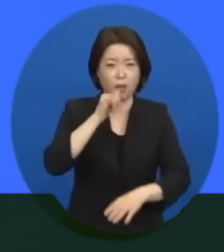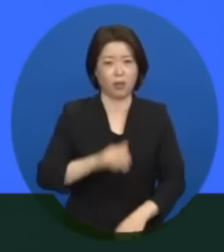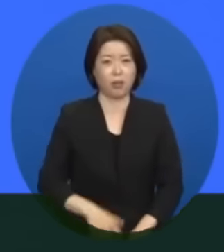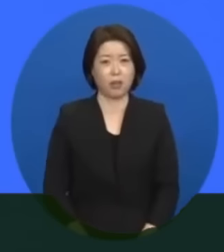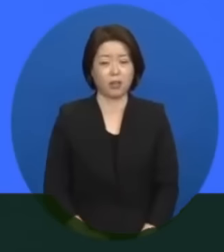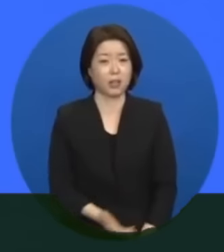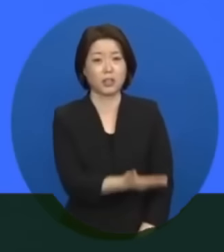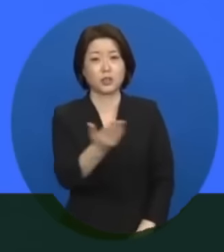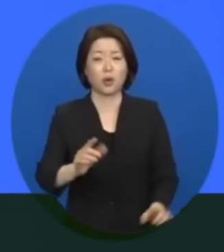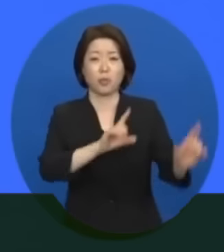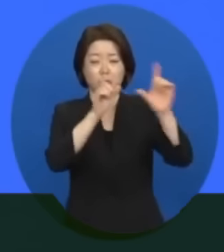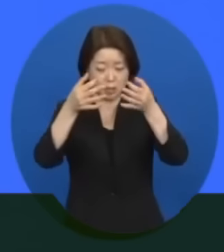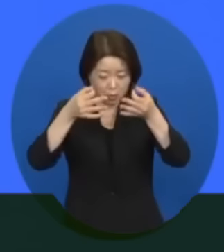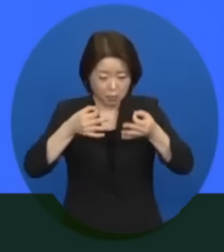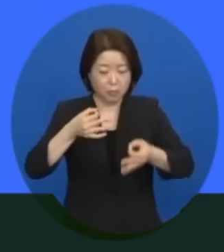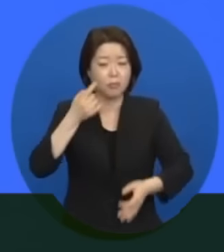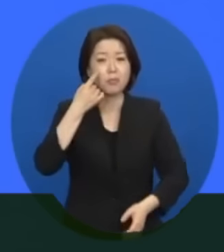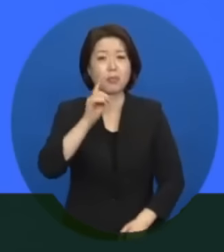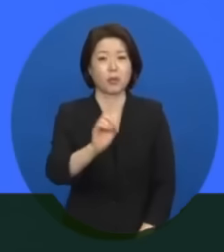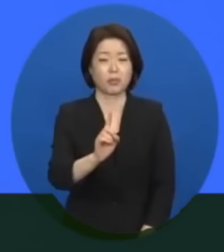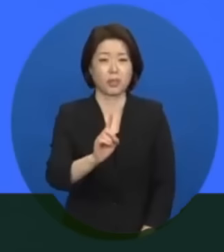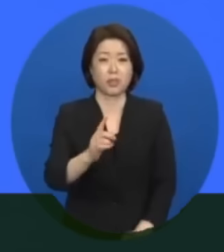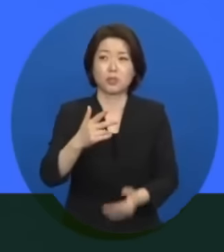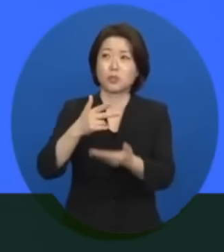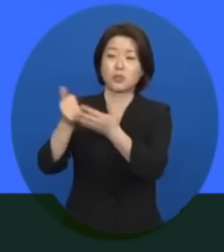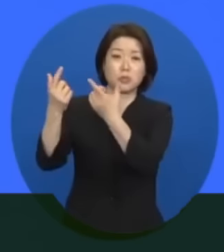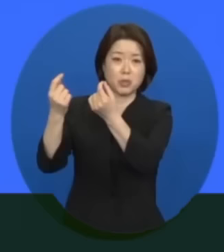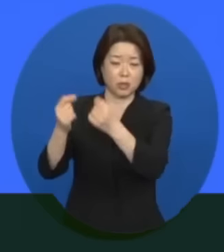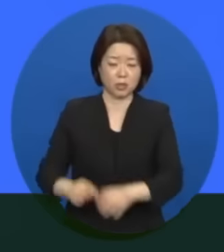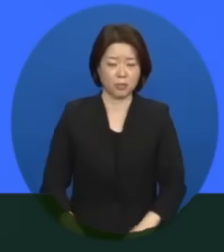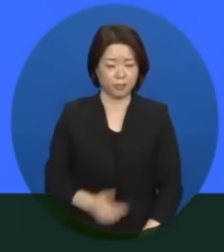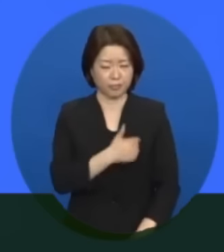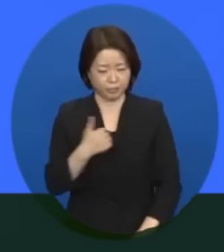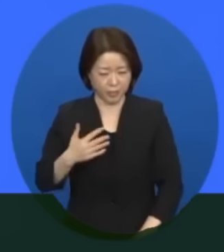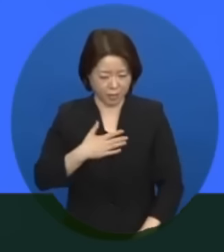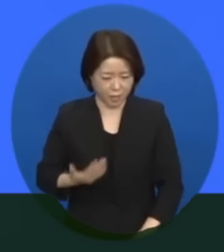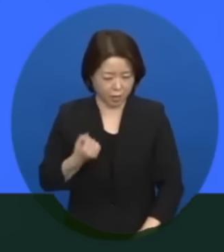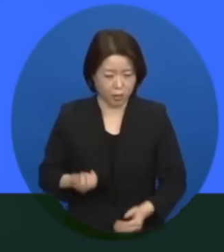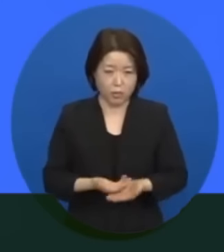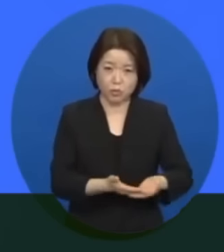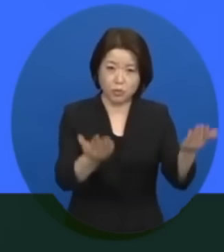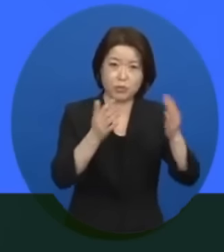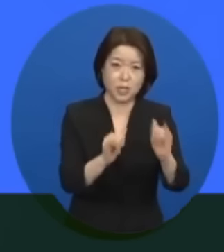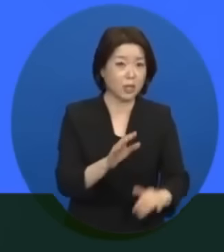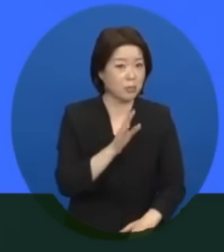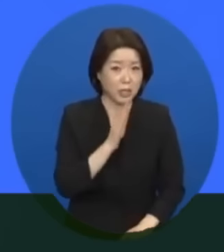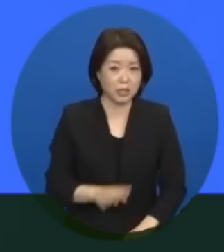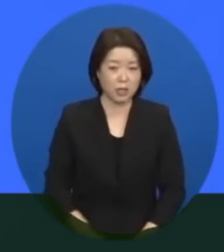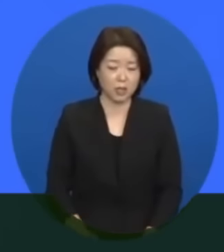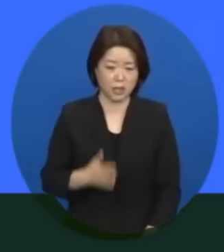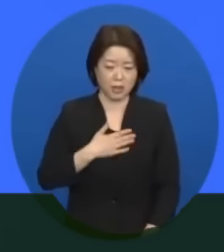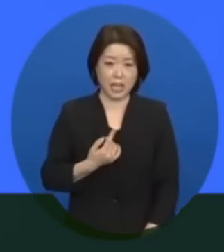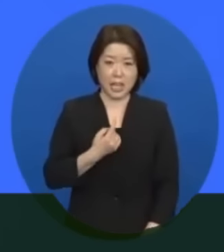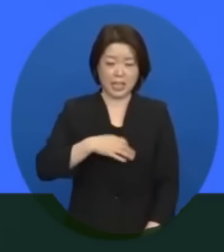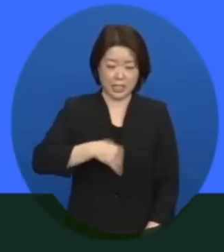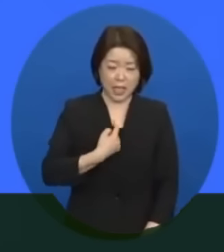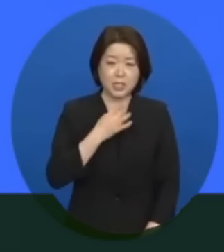여러분들의 삶은 어떻습니까 주님처럼 기꺼이 자신 것을 내어주는 사람입니까 자신만을 위해